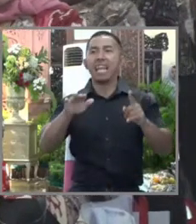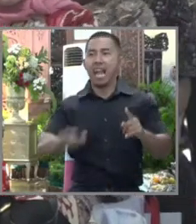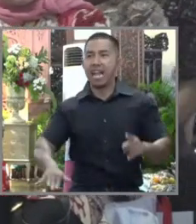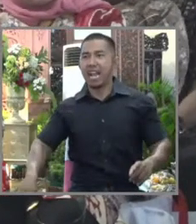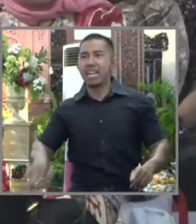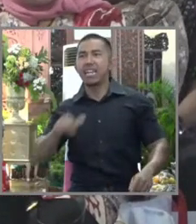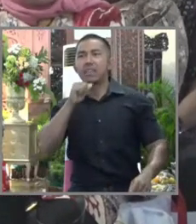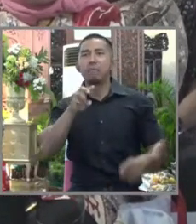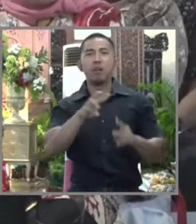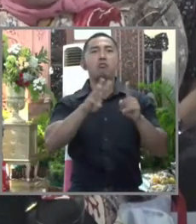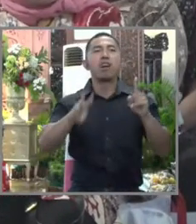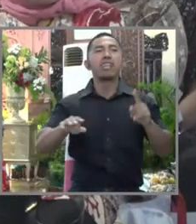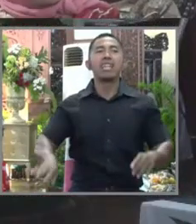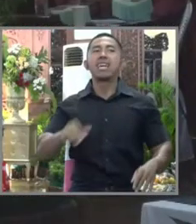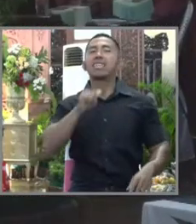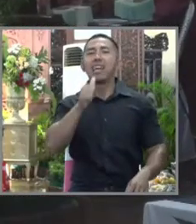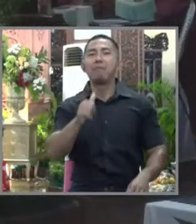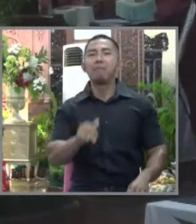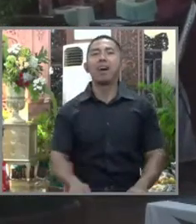tangan. Oke.